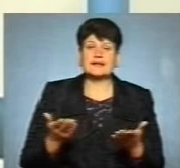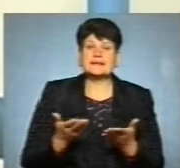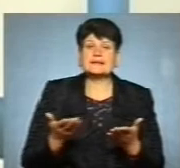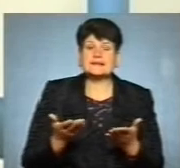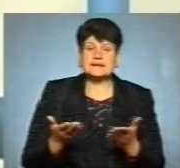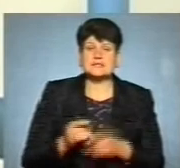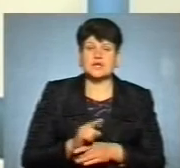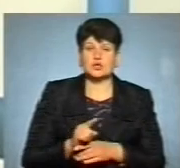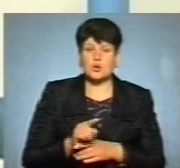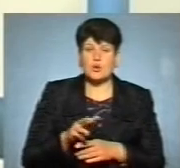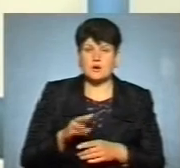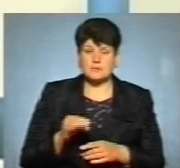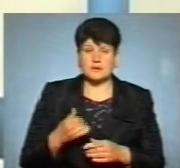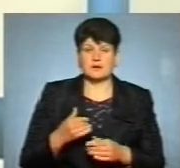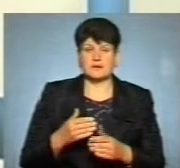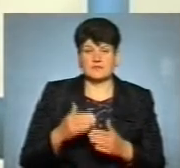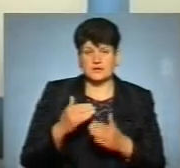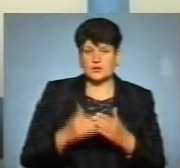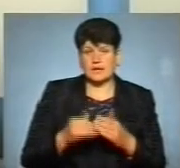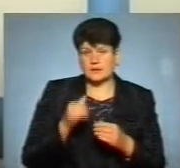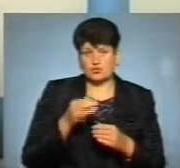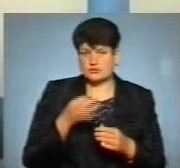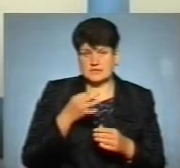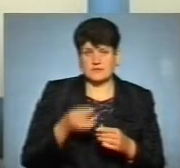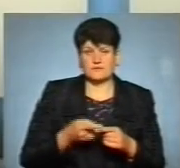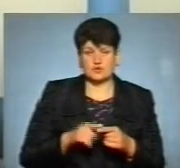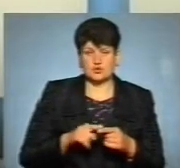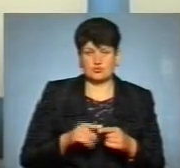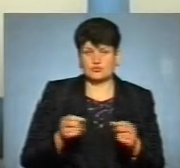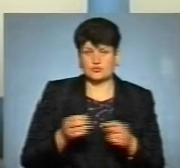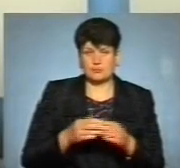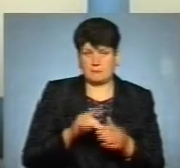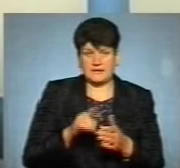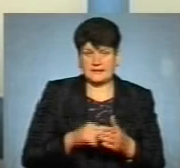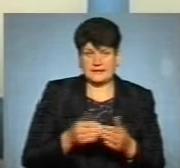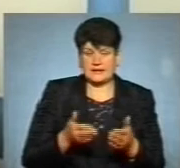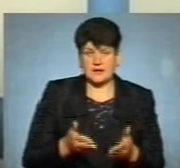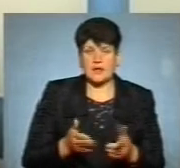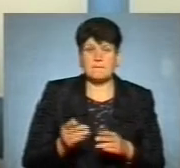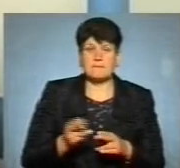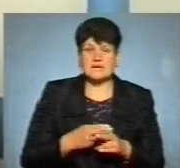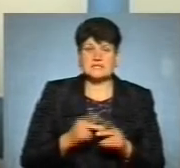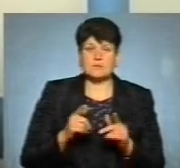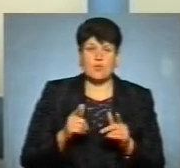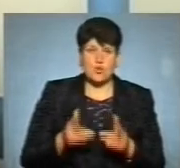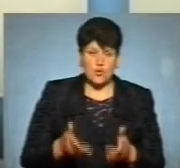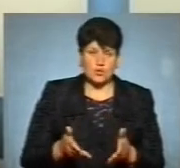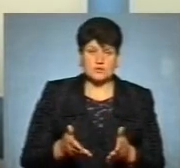певні норми я конкретно вам не назву, тому що я не фахівець в даному питанні, але без погодження